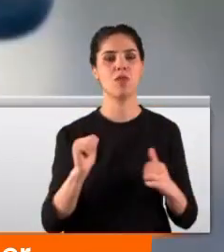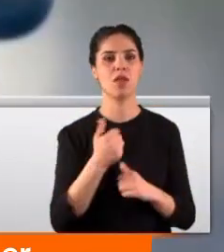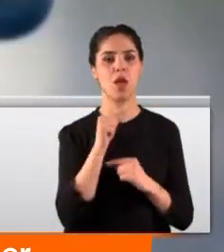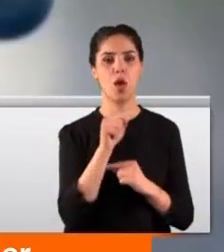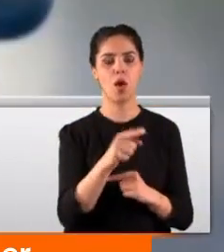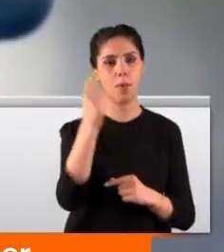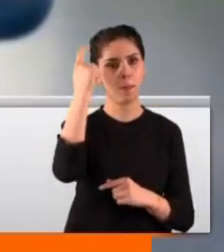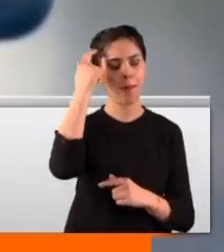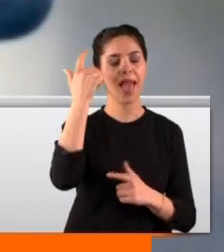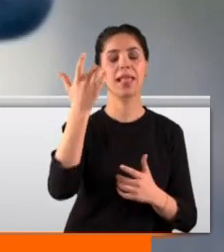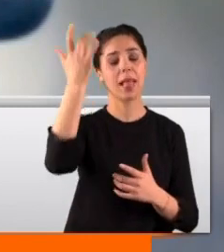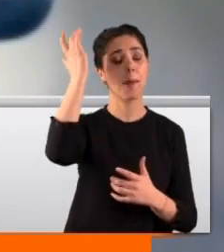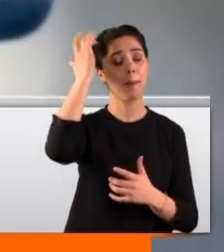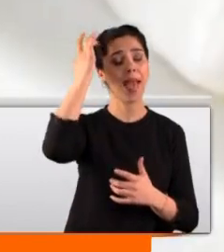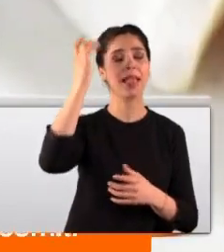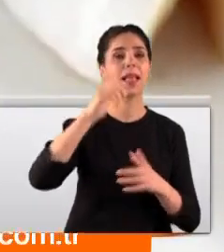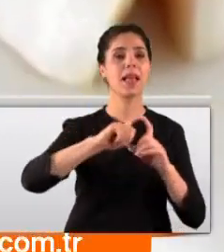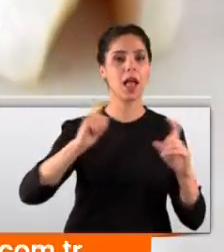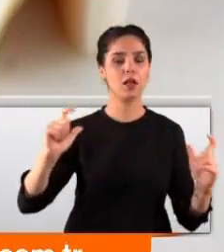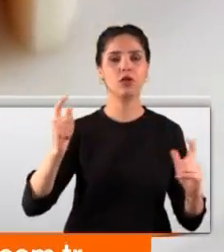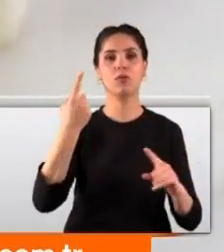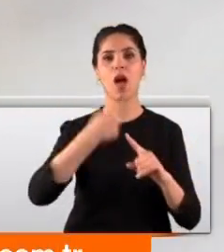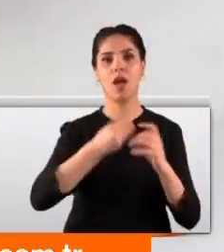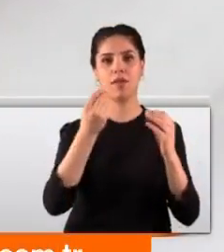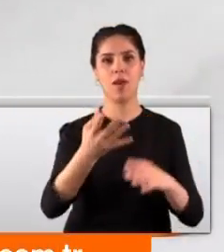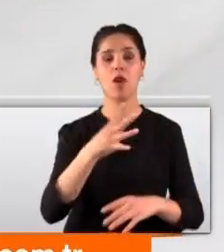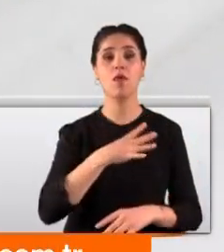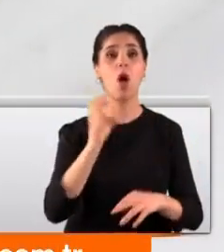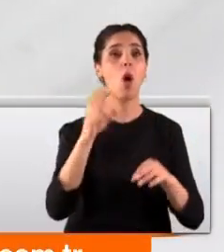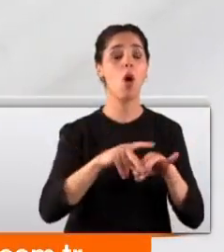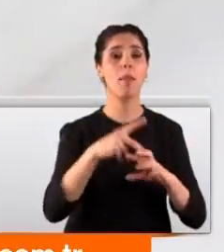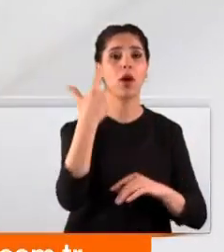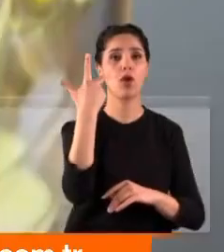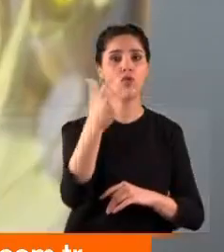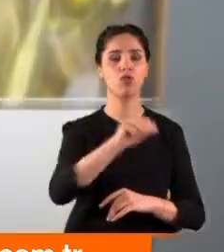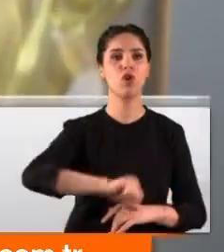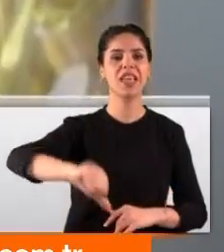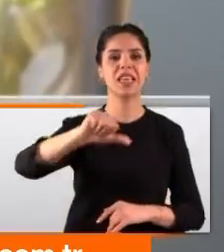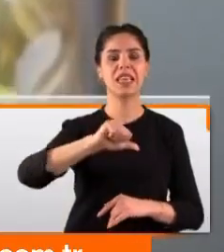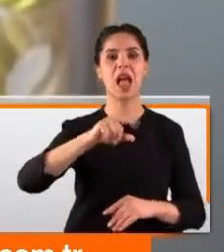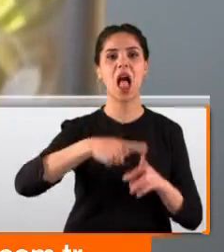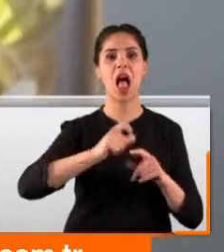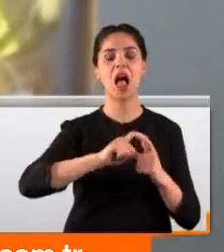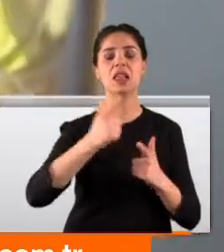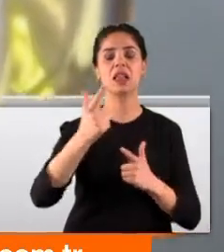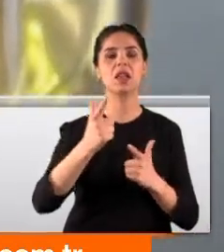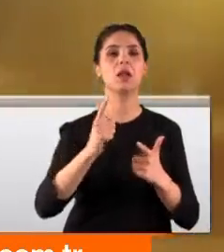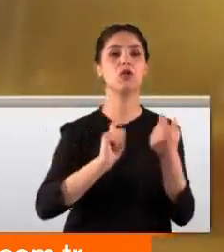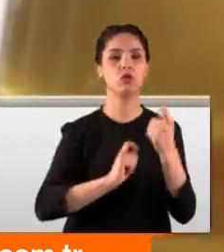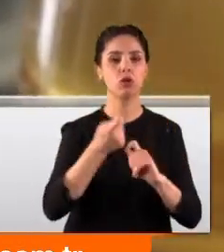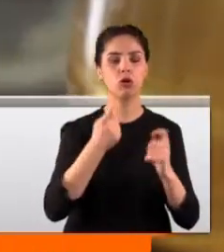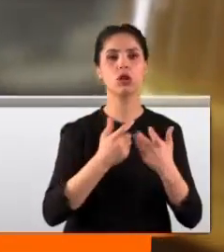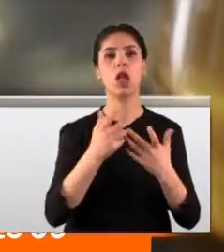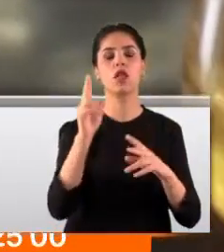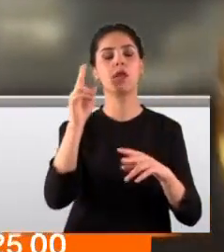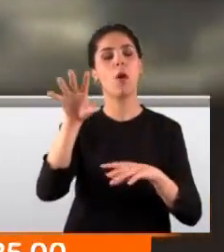Beyin gelişimi ve bilişsel işlevler üzerine etkileri nedeniyle otizmde omega 3 yağ asitlerinin kullanımı öğrenimde ve davranışta